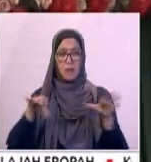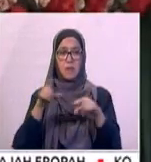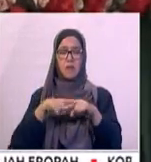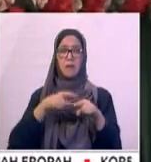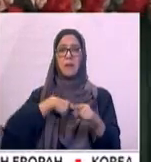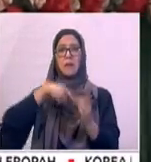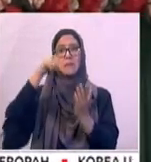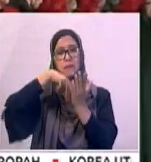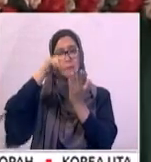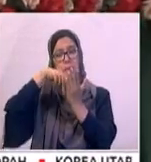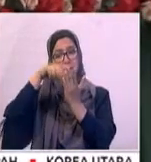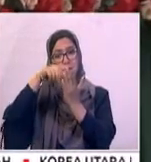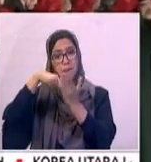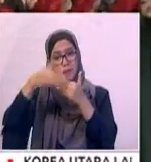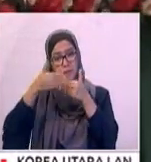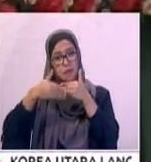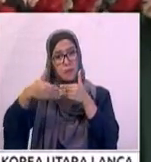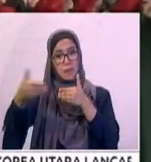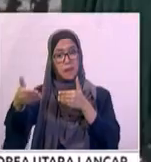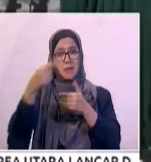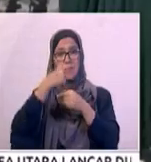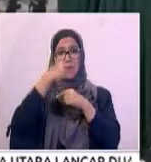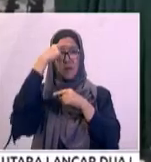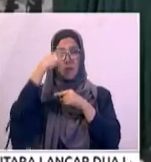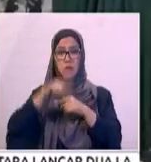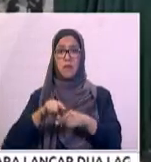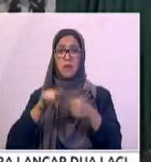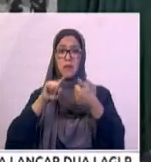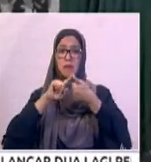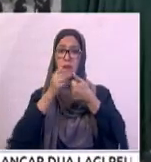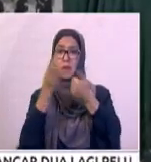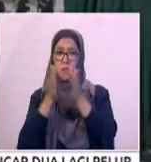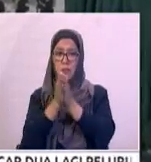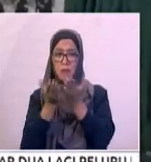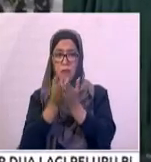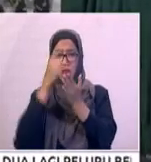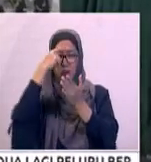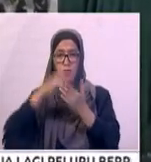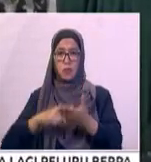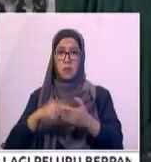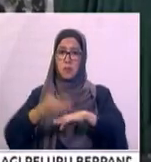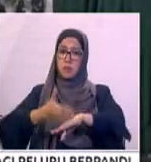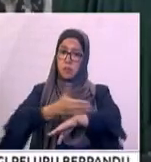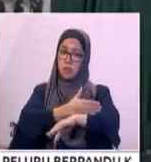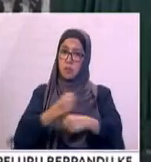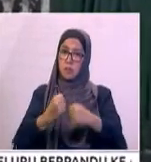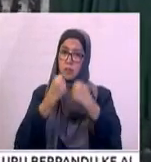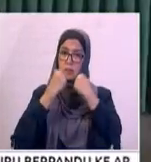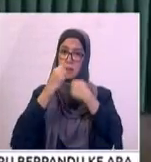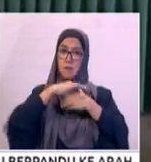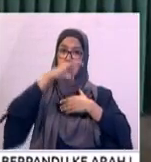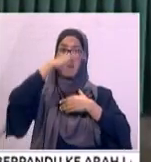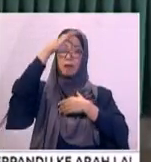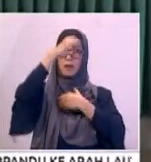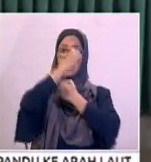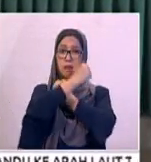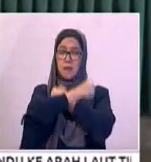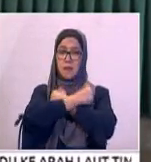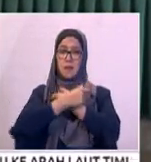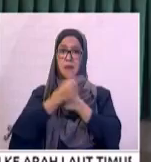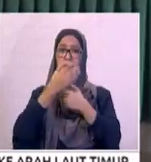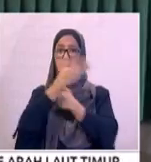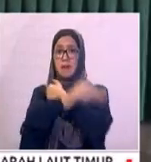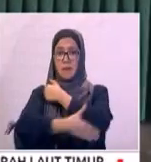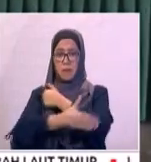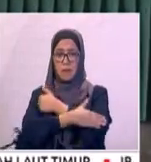Adnan Wirabangsa bagi memperkukuh jati diri pelajar dalam memperingati jasa serta pengorbanan